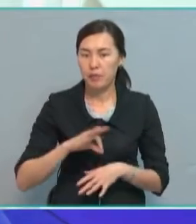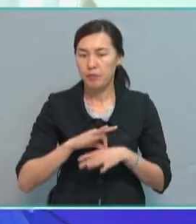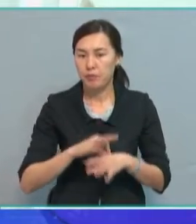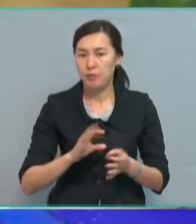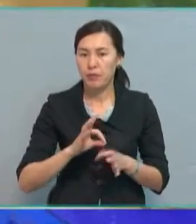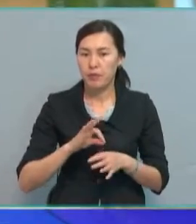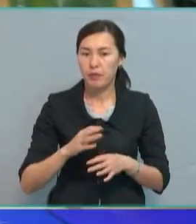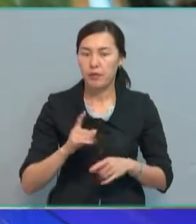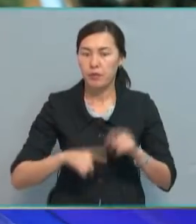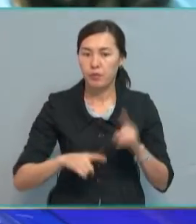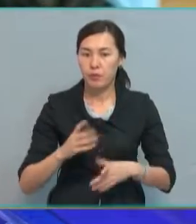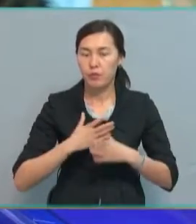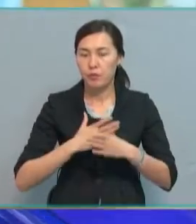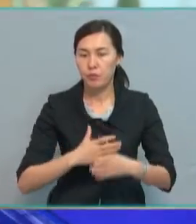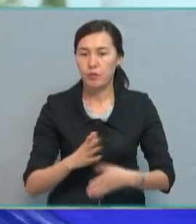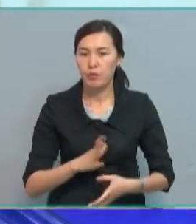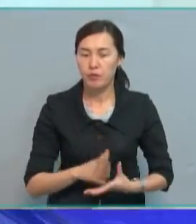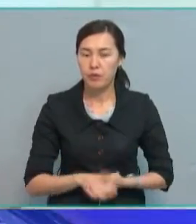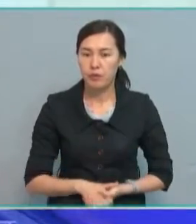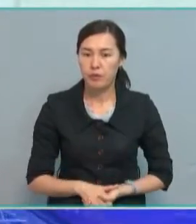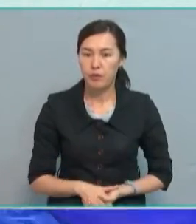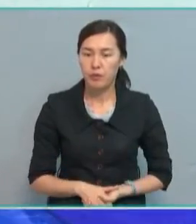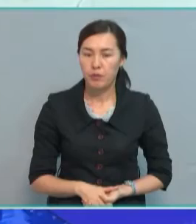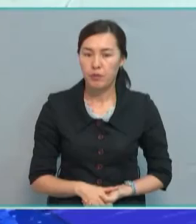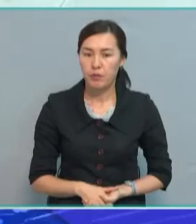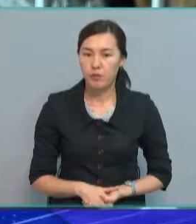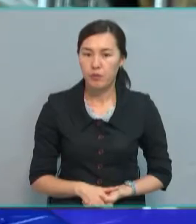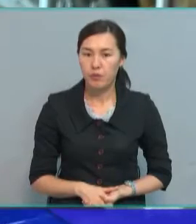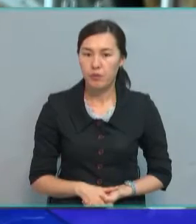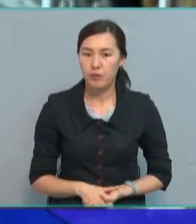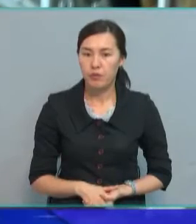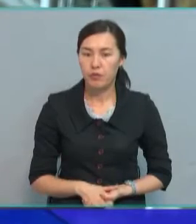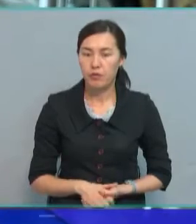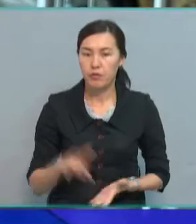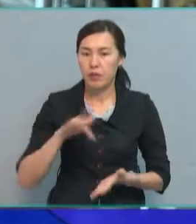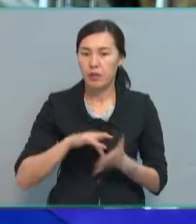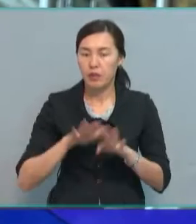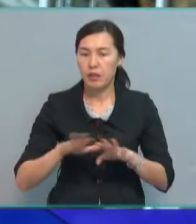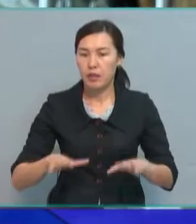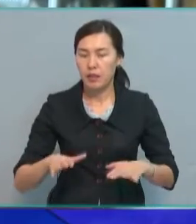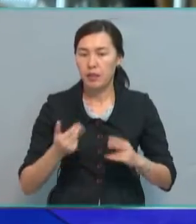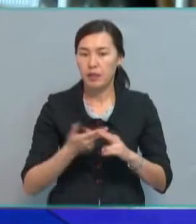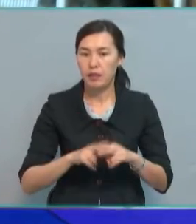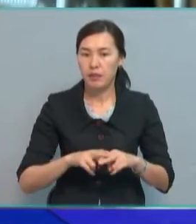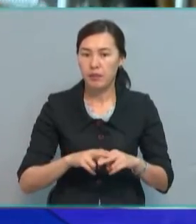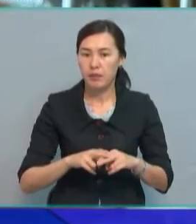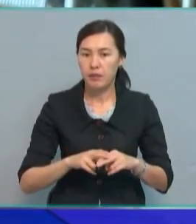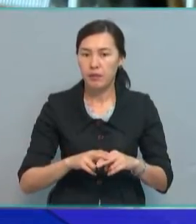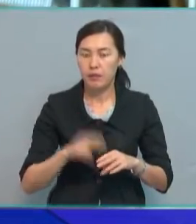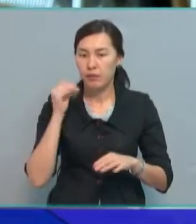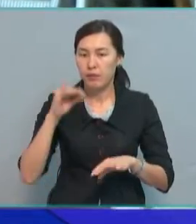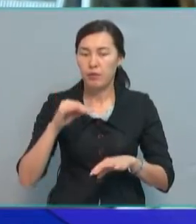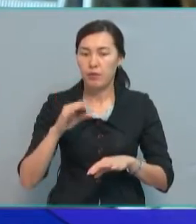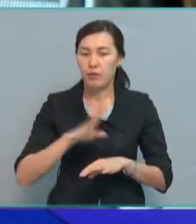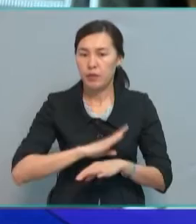артқа қарай биікке шығарып кетті. Бұл жерде қимайған отырғаным, қалада балаларым бар ғой, кетіп қалам ғой. Мына жерде шалым қайтыс болған,